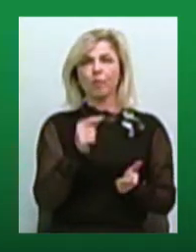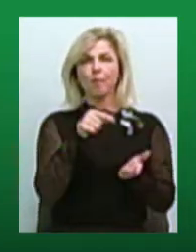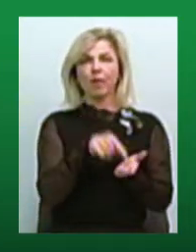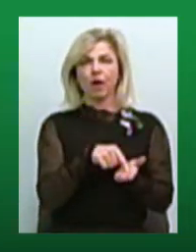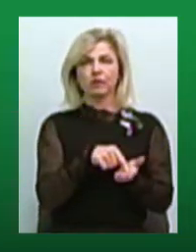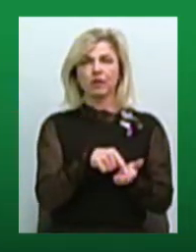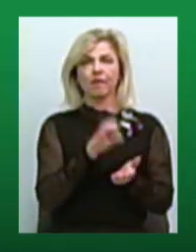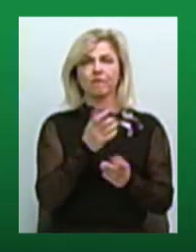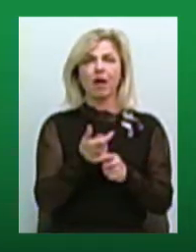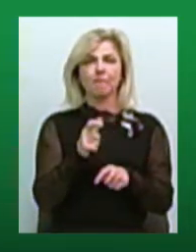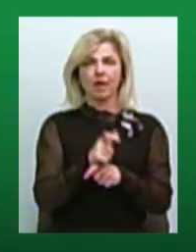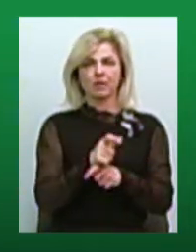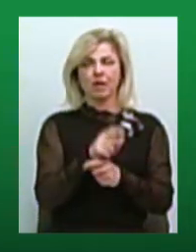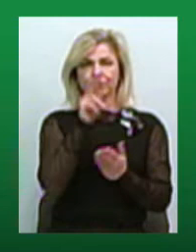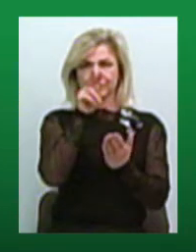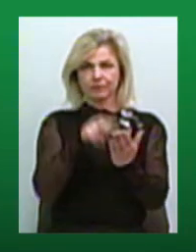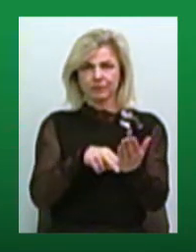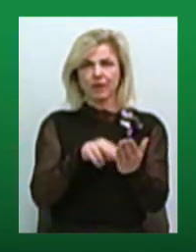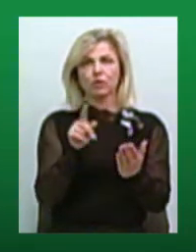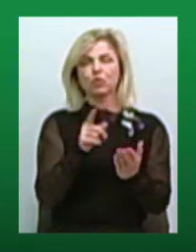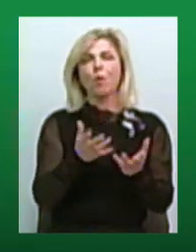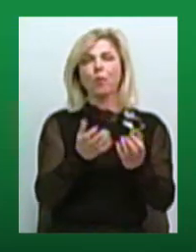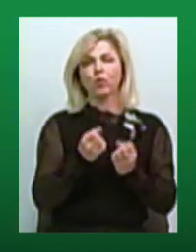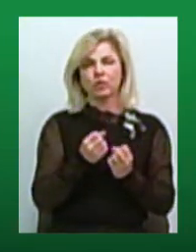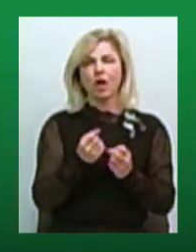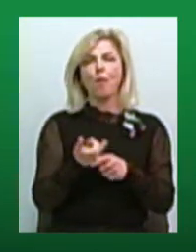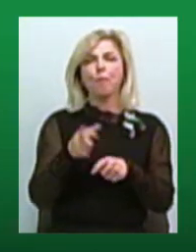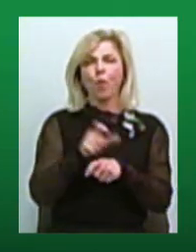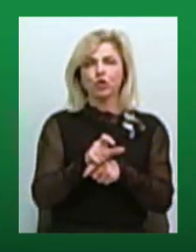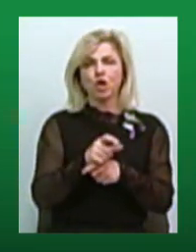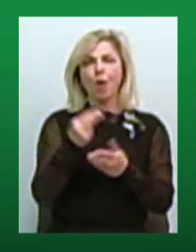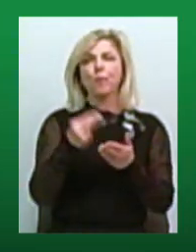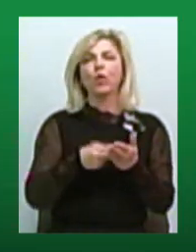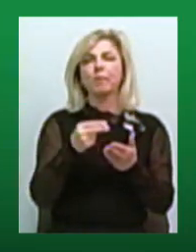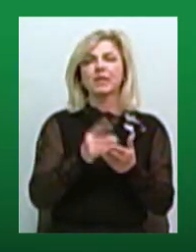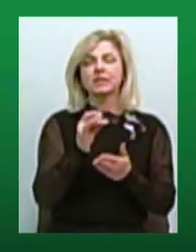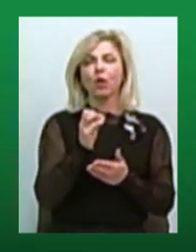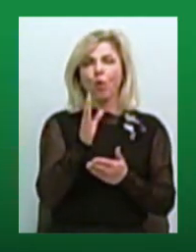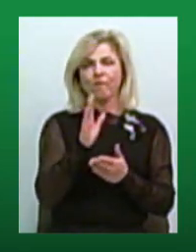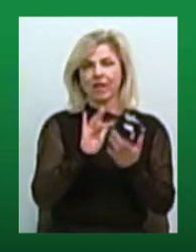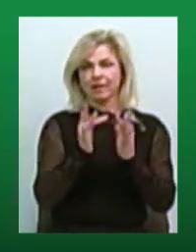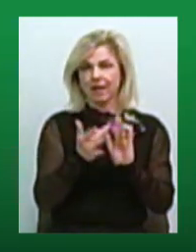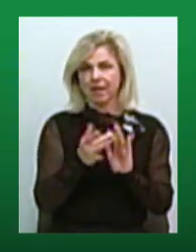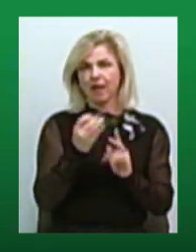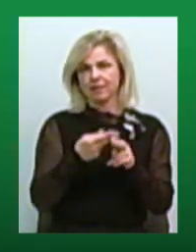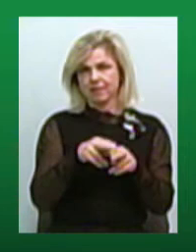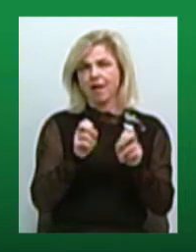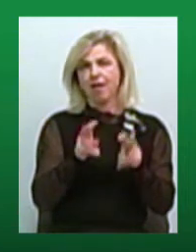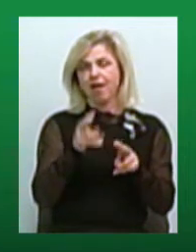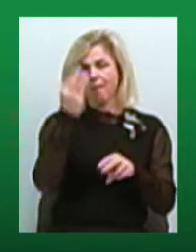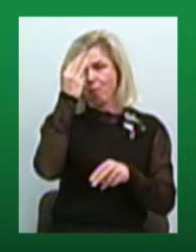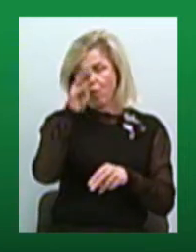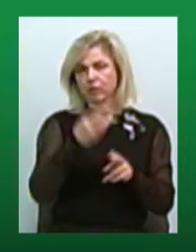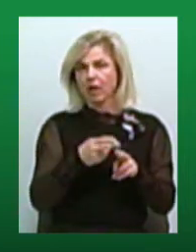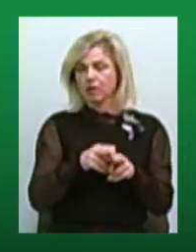в більшу кількість переглядів, аби мати більшу кількість підписників і так далі. Тобто жорстокість стає як мода. І це також дуже тривожний прояв